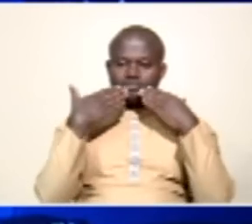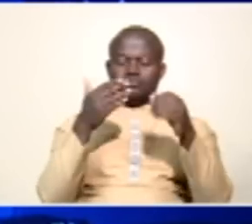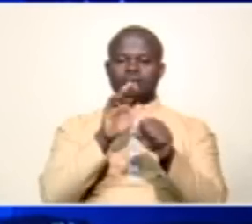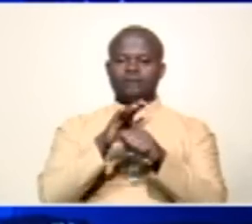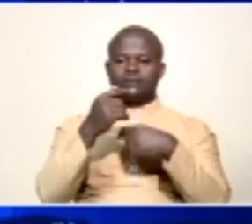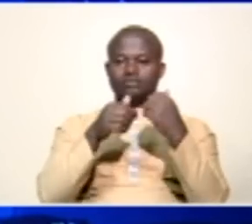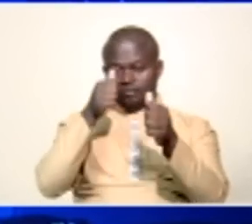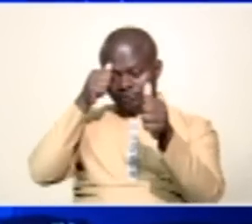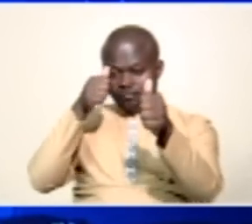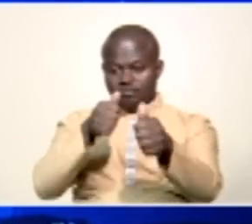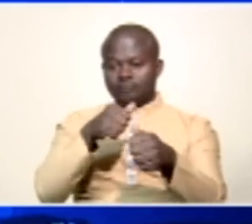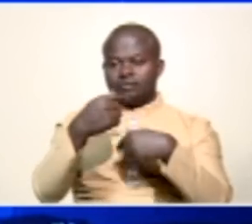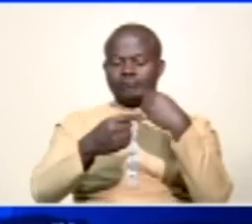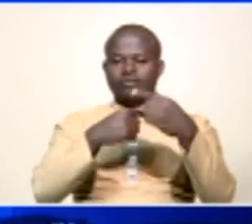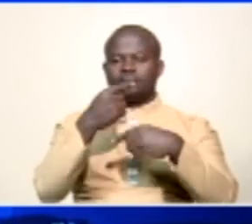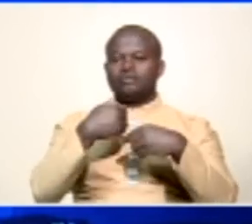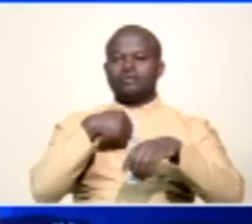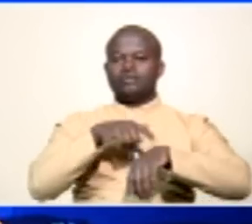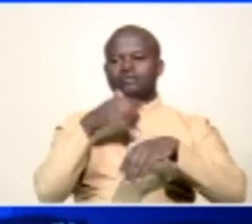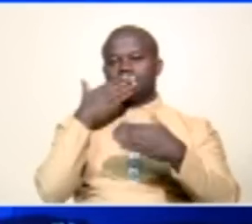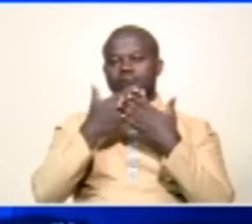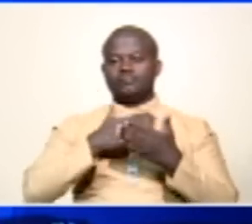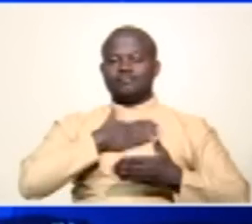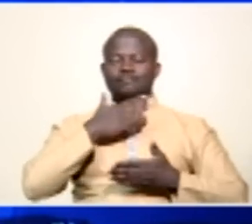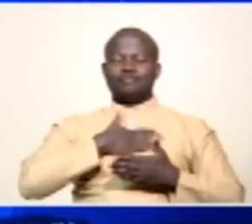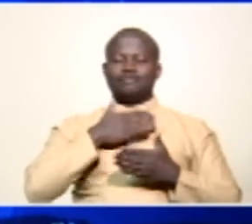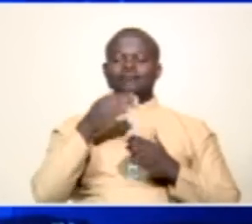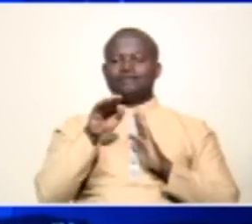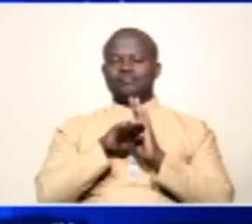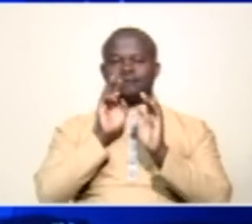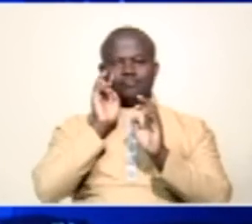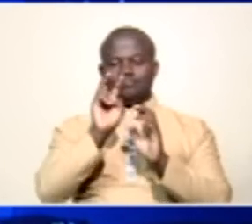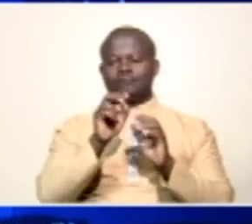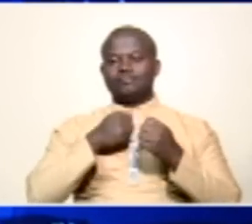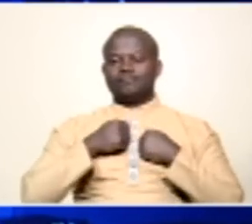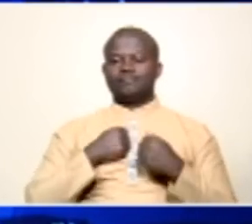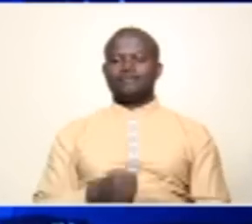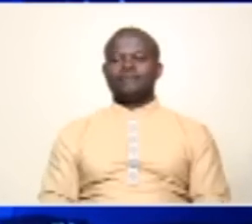kwa mwayakurikiye. Mukomeze kugira ibihe byiza, munongerwa na gahunda zitandukanye televiziyo y'u Rwanda yabateguriye.